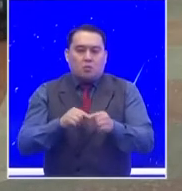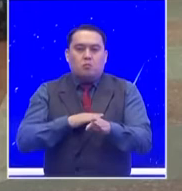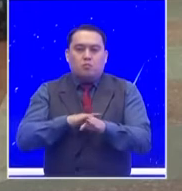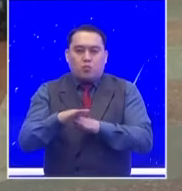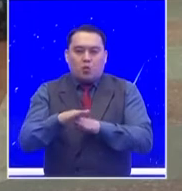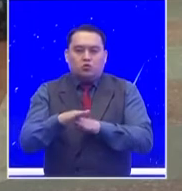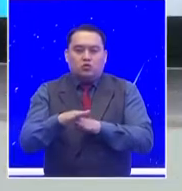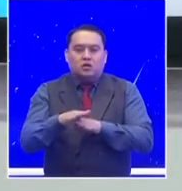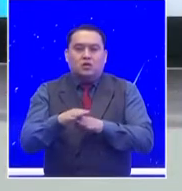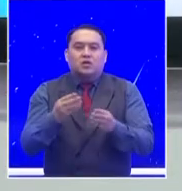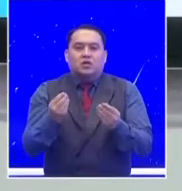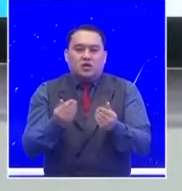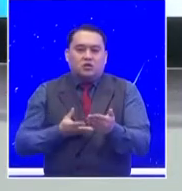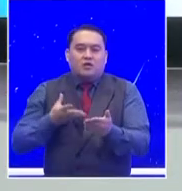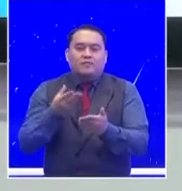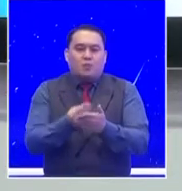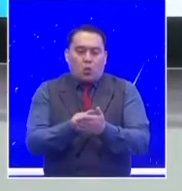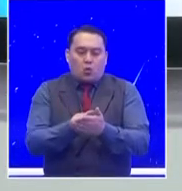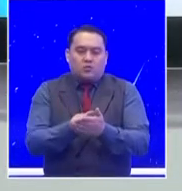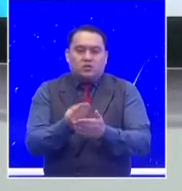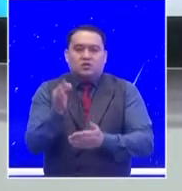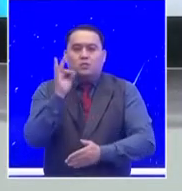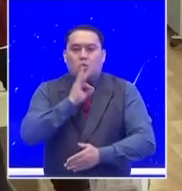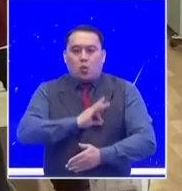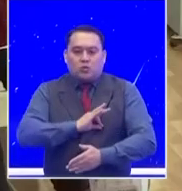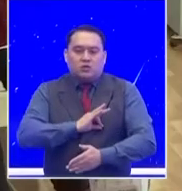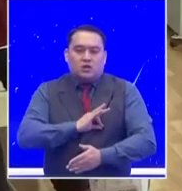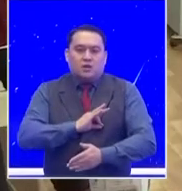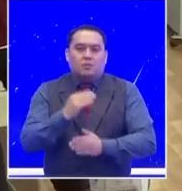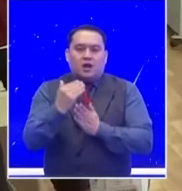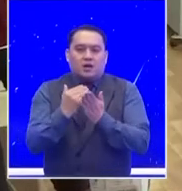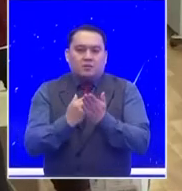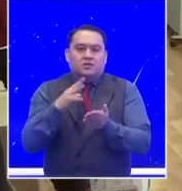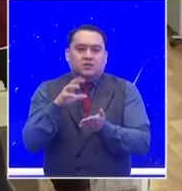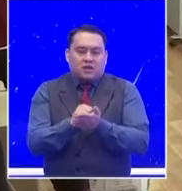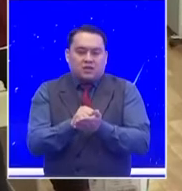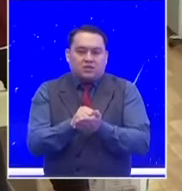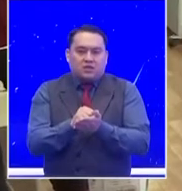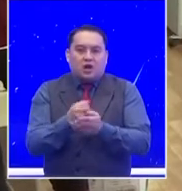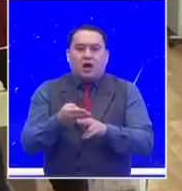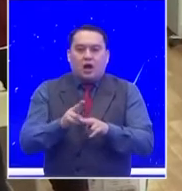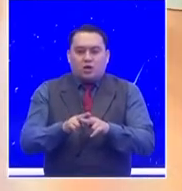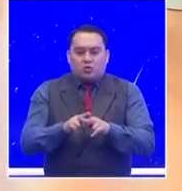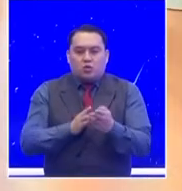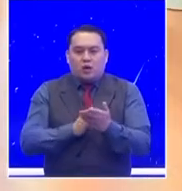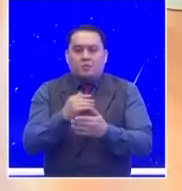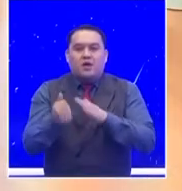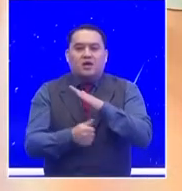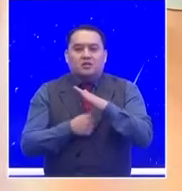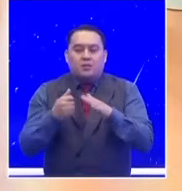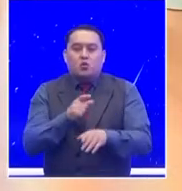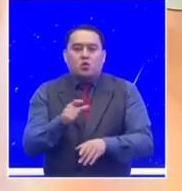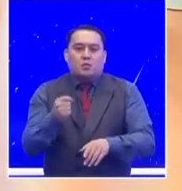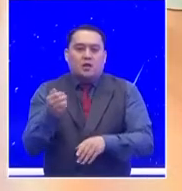виде обусловленной денежной выплаты АСП с максимальным использованием потенциала программы занятости «Енбек», которая ориентирована на безработных граждан